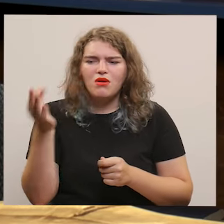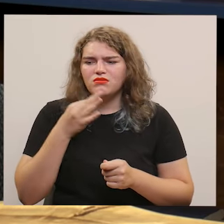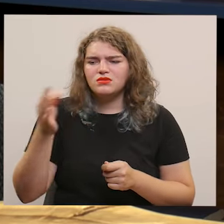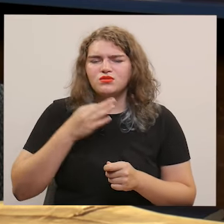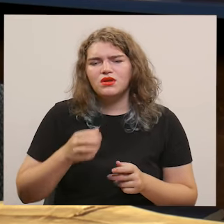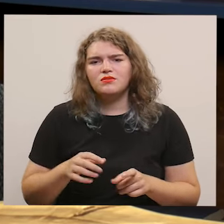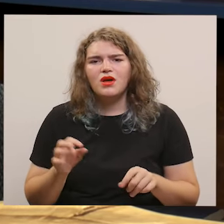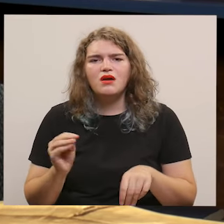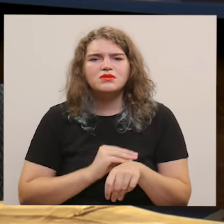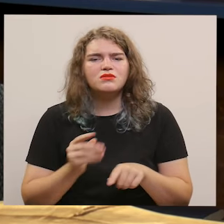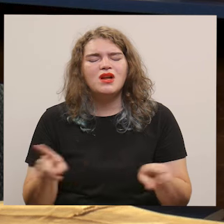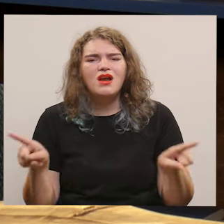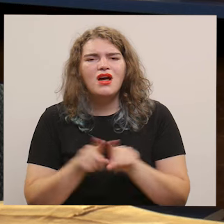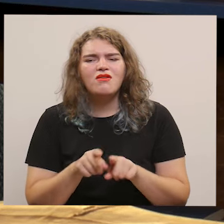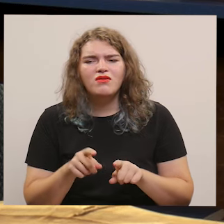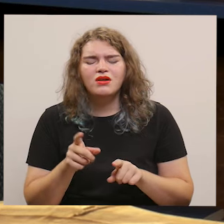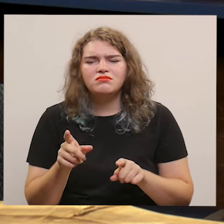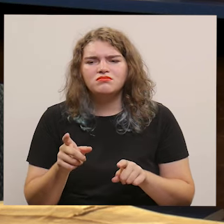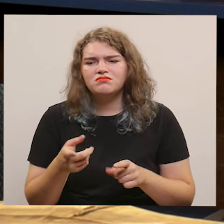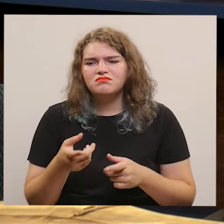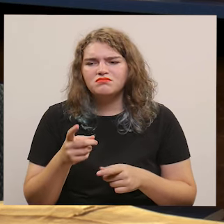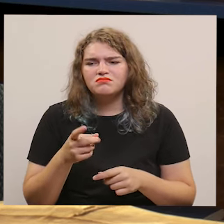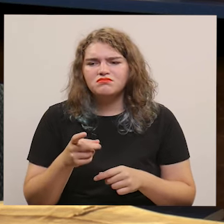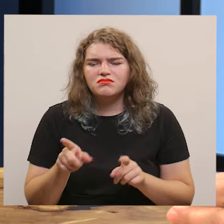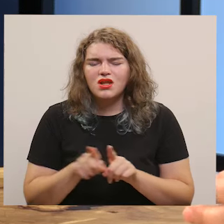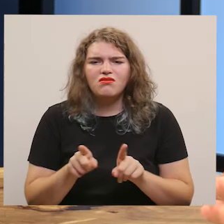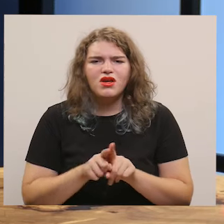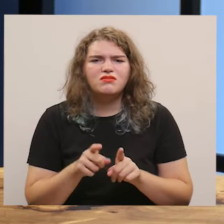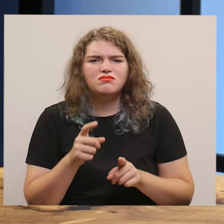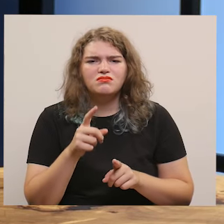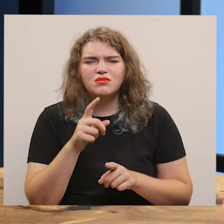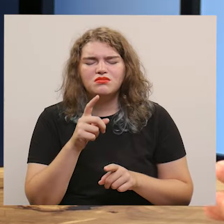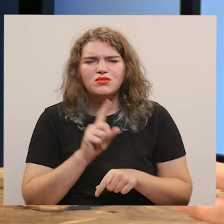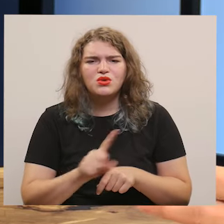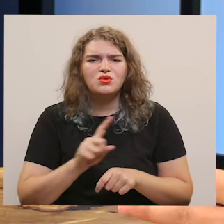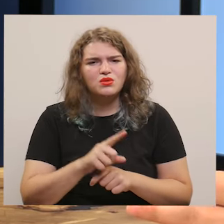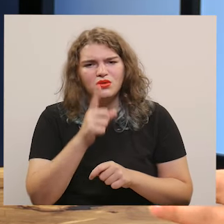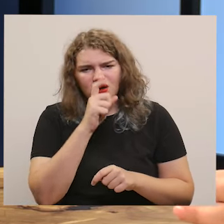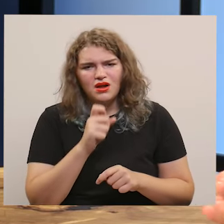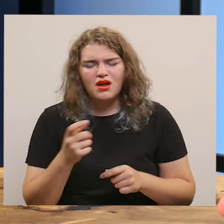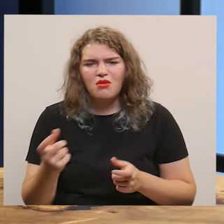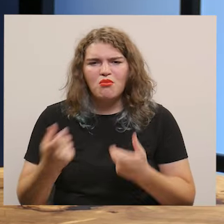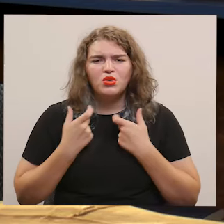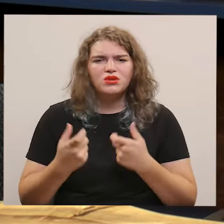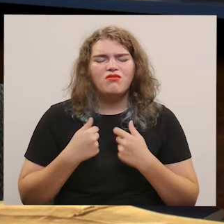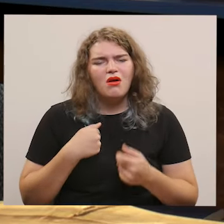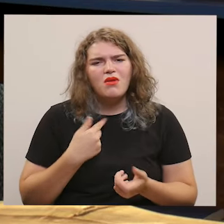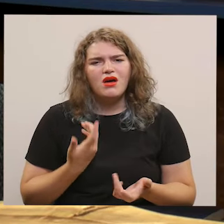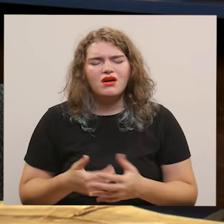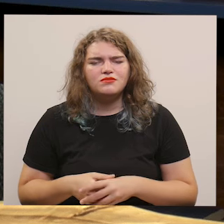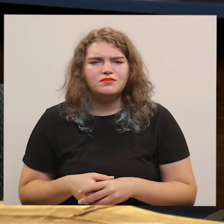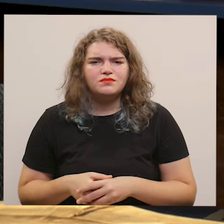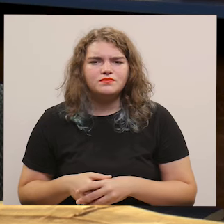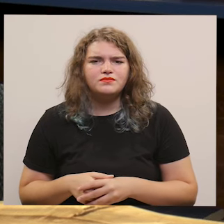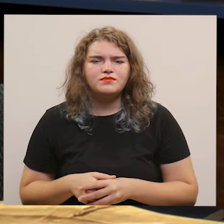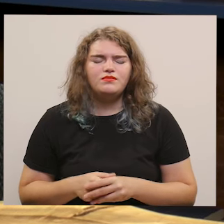simțit ca pe niște blesteme, efectiv ca pe niște blesteme. Efectiv așa le-am simțit, dar mai cu